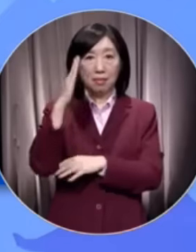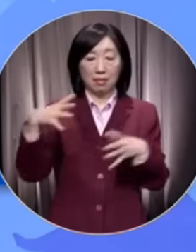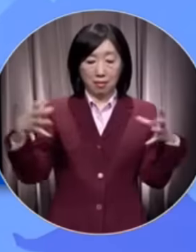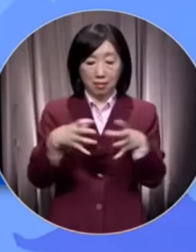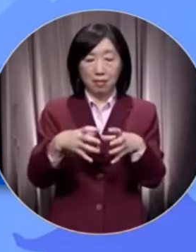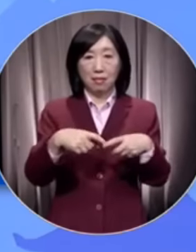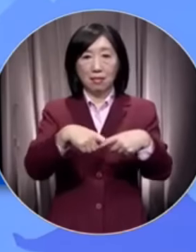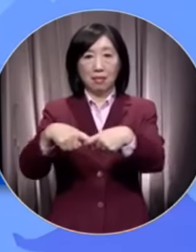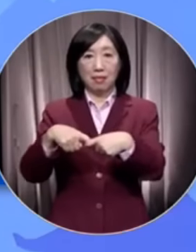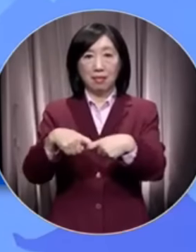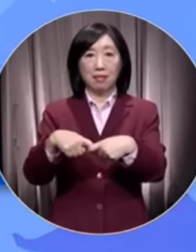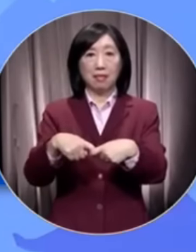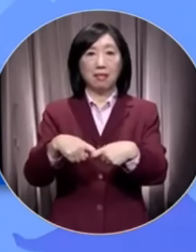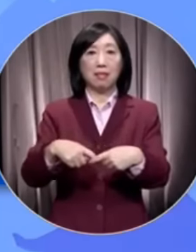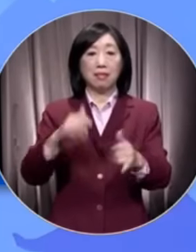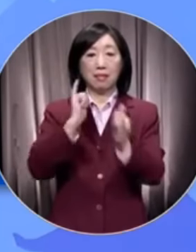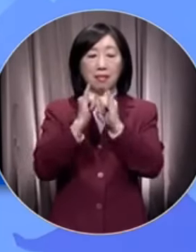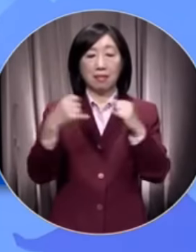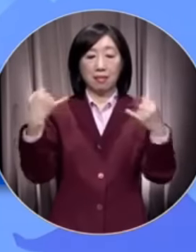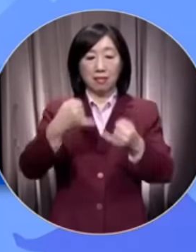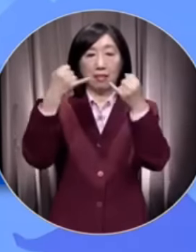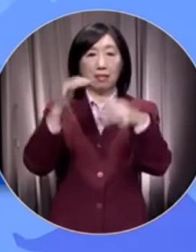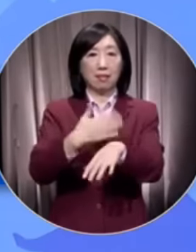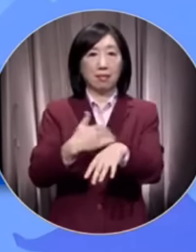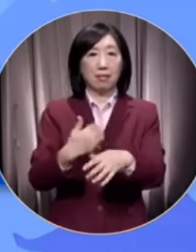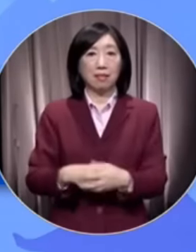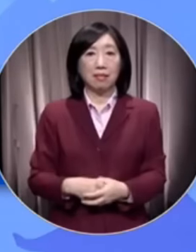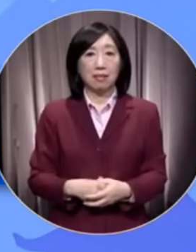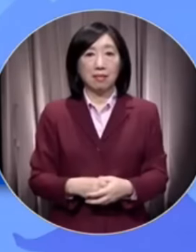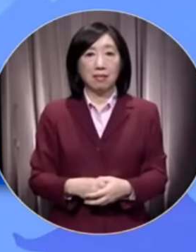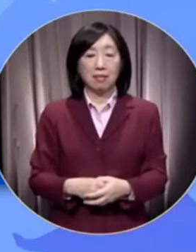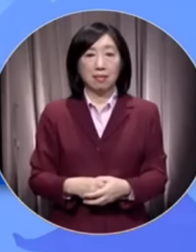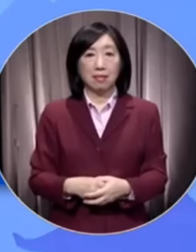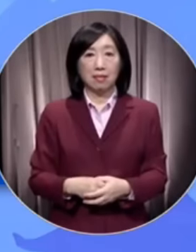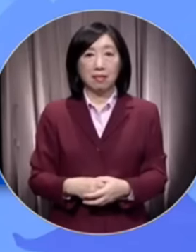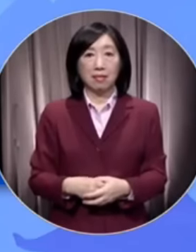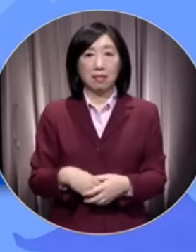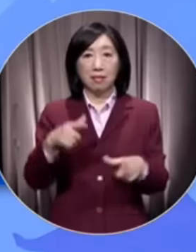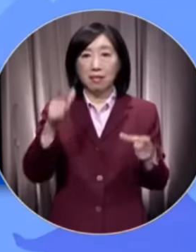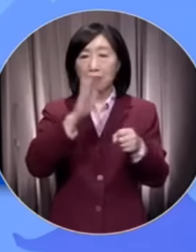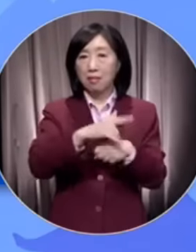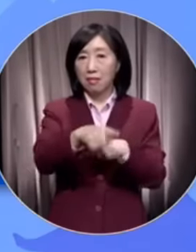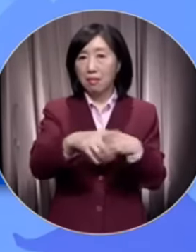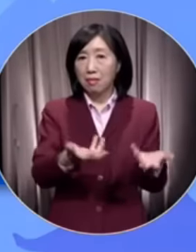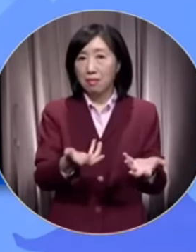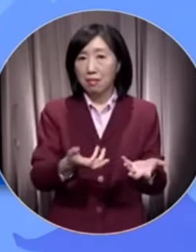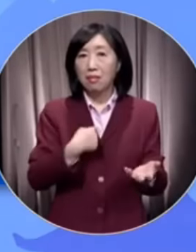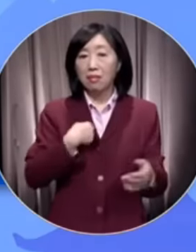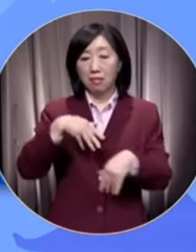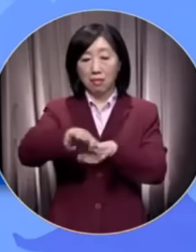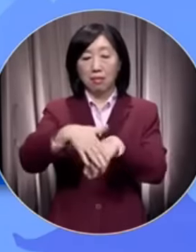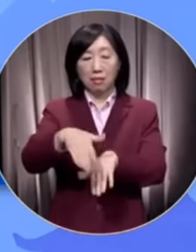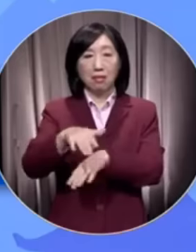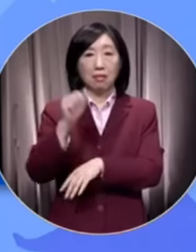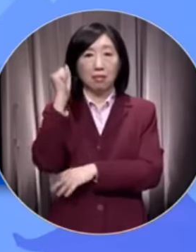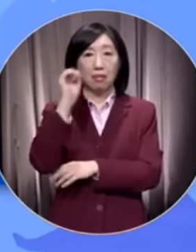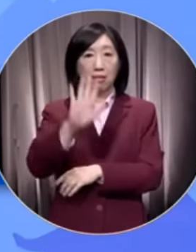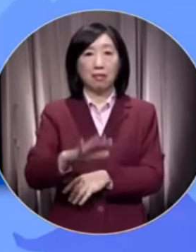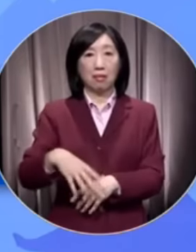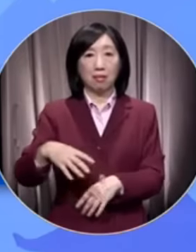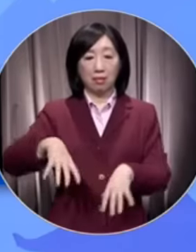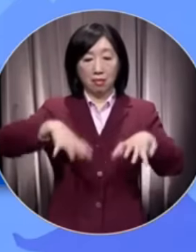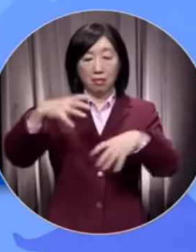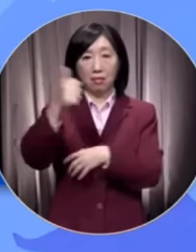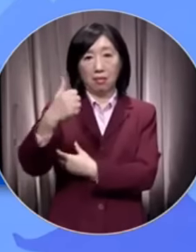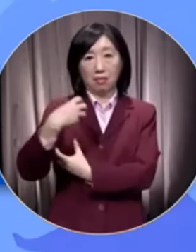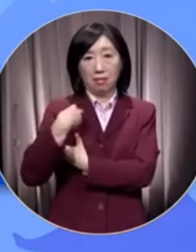会不再对立。亲爱的台湾人民，大埔事件的时候我们走上街头，洪仲丘被